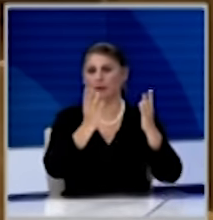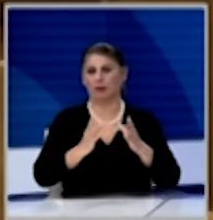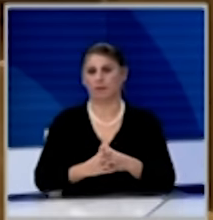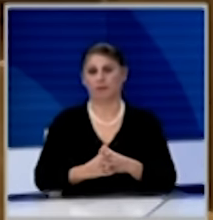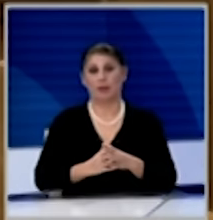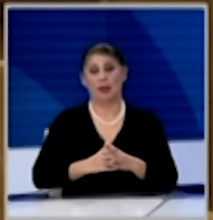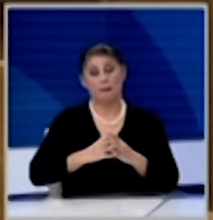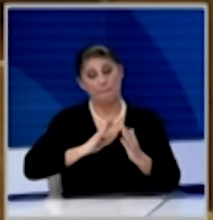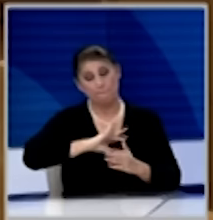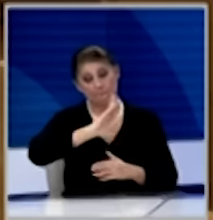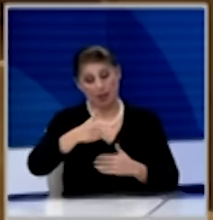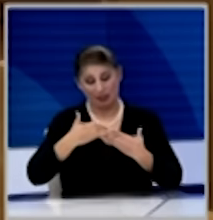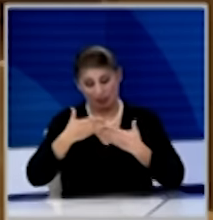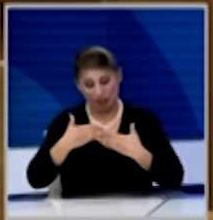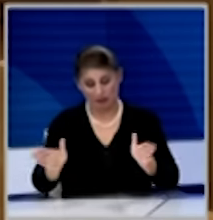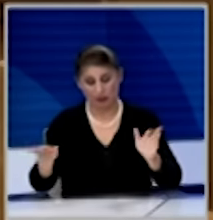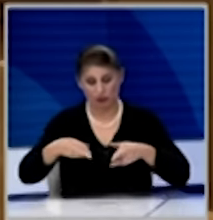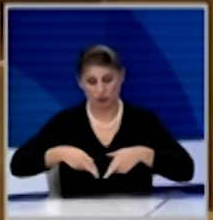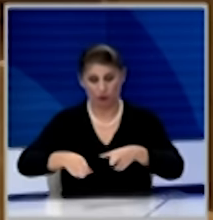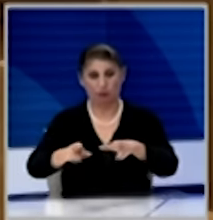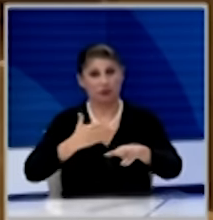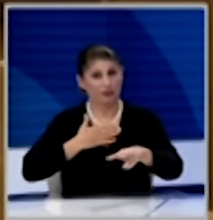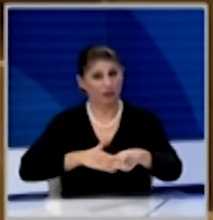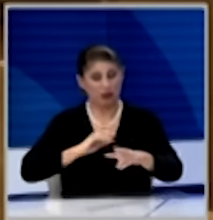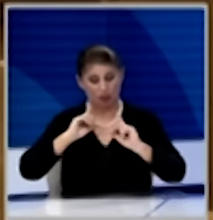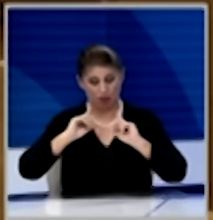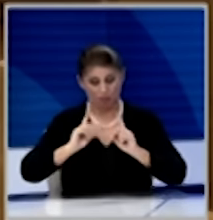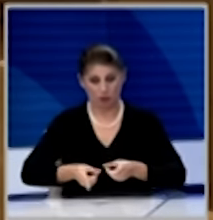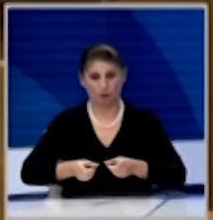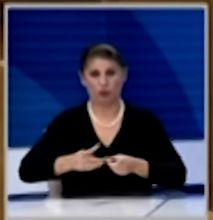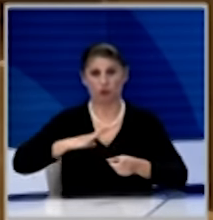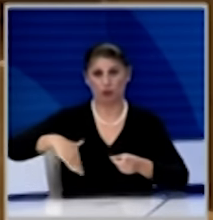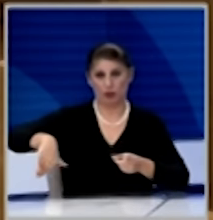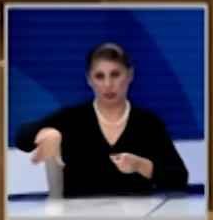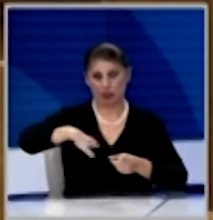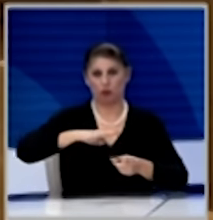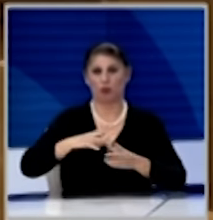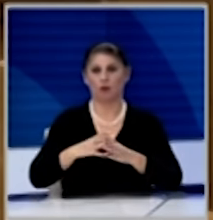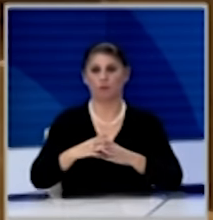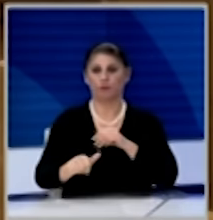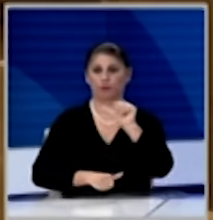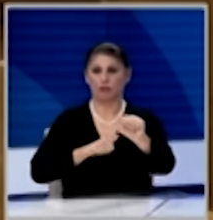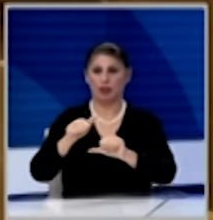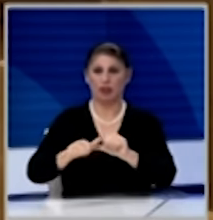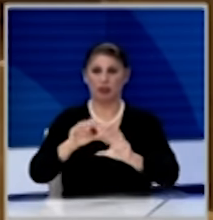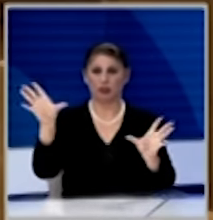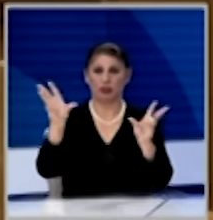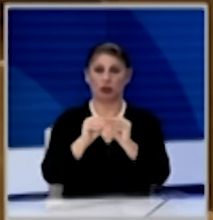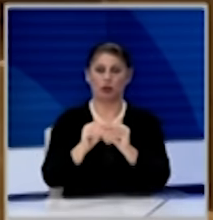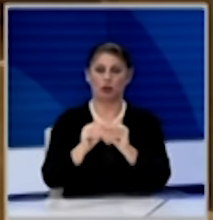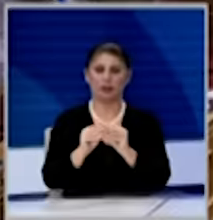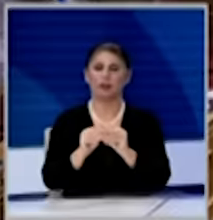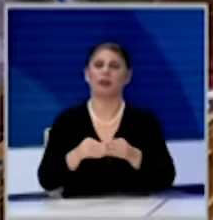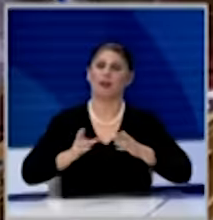μέχρι να ανοίξει ο δρόμος τελικά με τη θέληση και απόφαση του ελληνικού λαού να αλλάξουμε συνολικά ρώτα